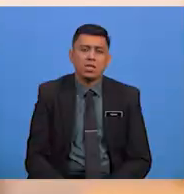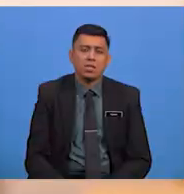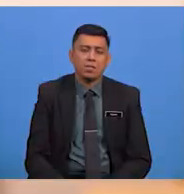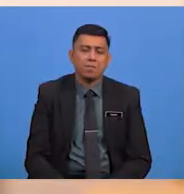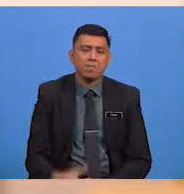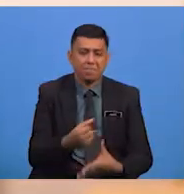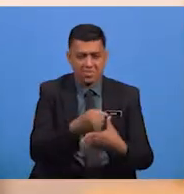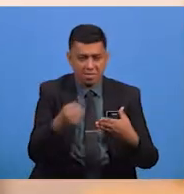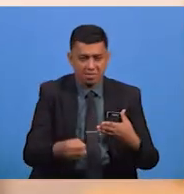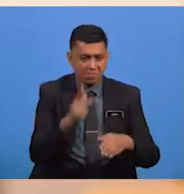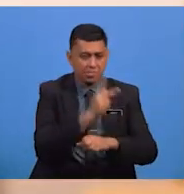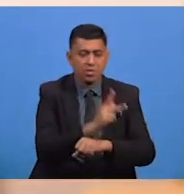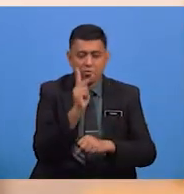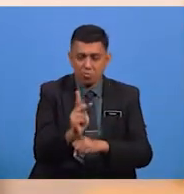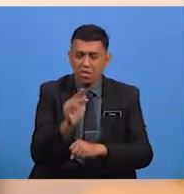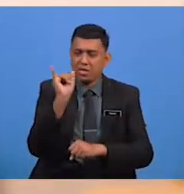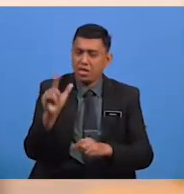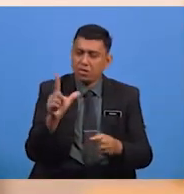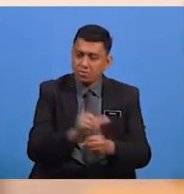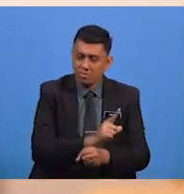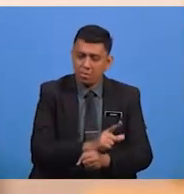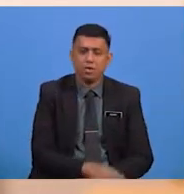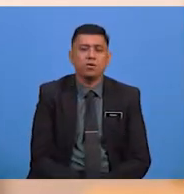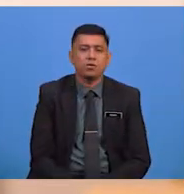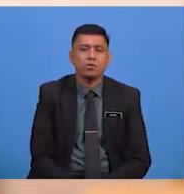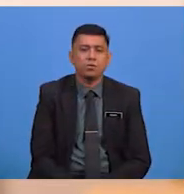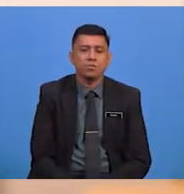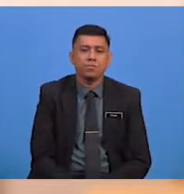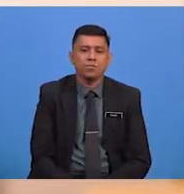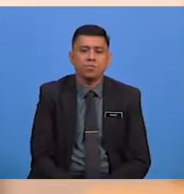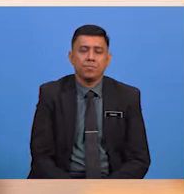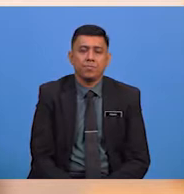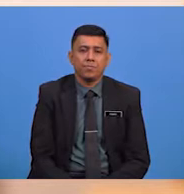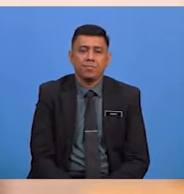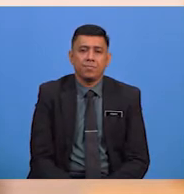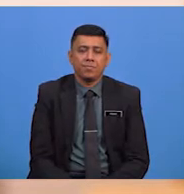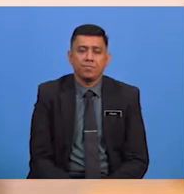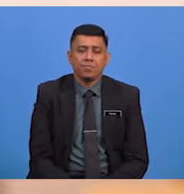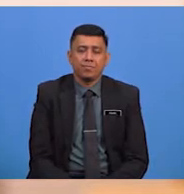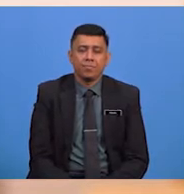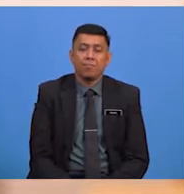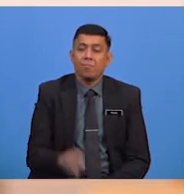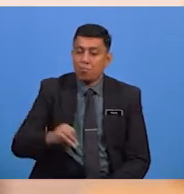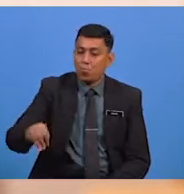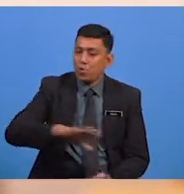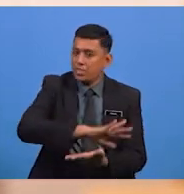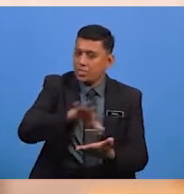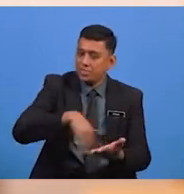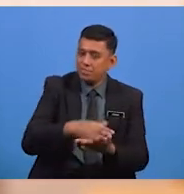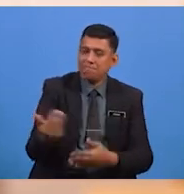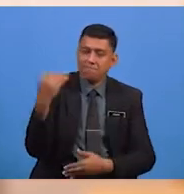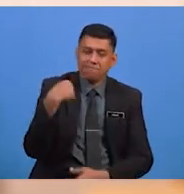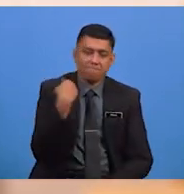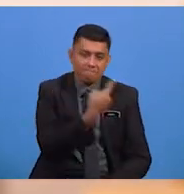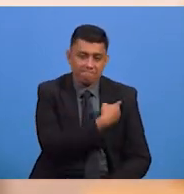selesai menulis sebuah sudokod yang lengkap bagi algoritma bubble sort. Murid-murid sekalian, mari